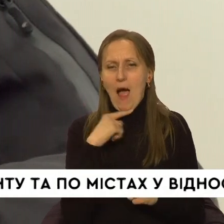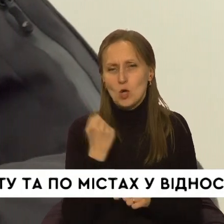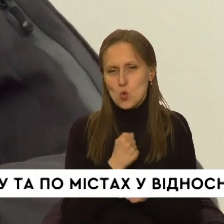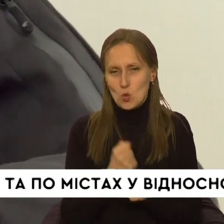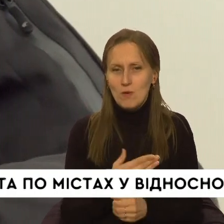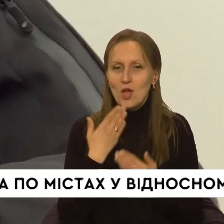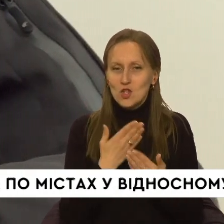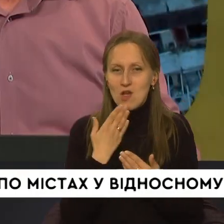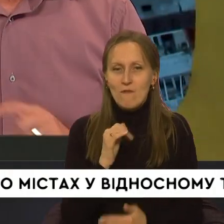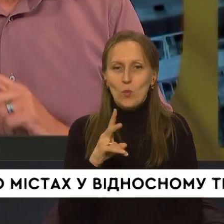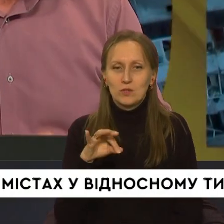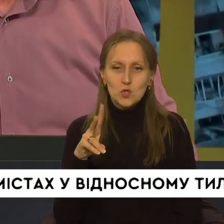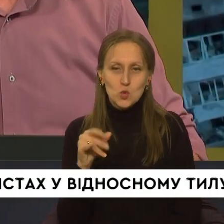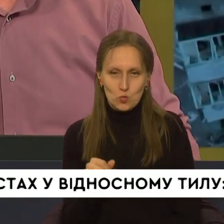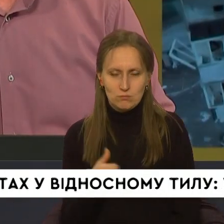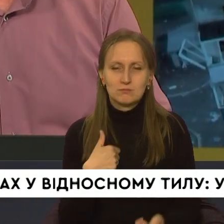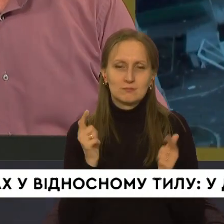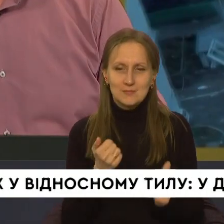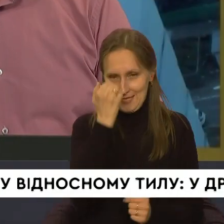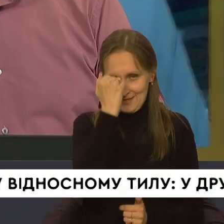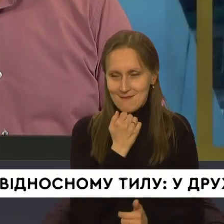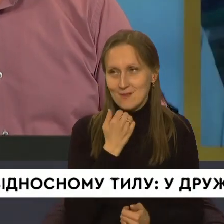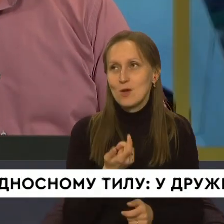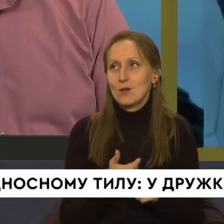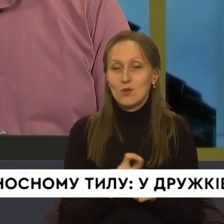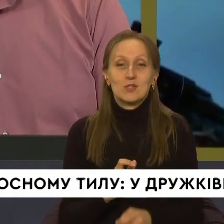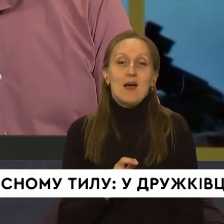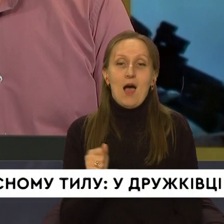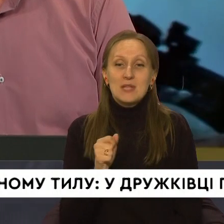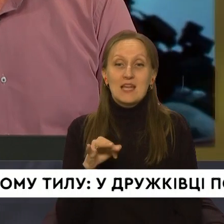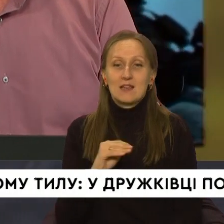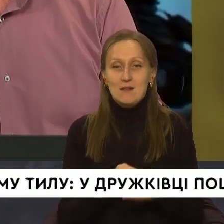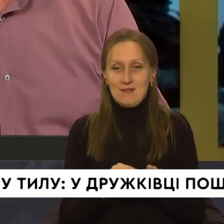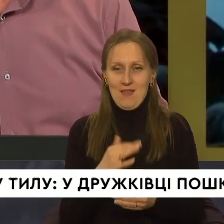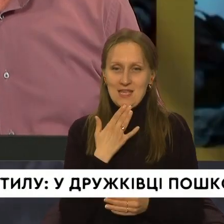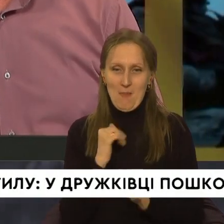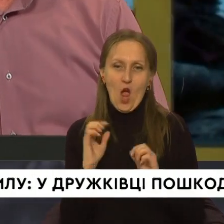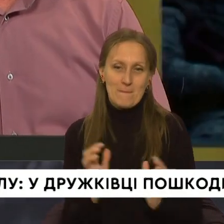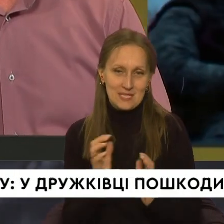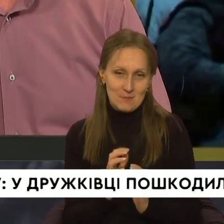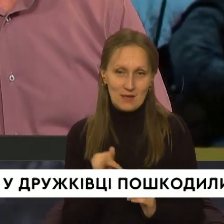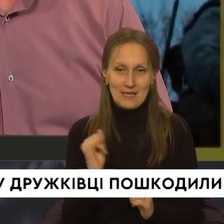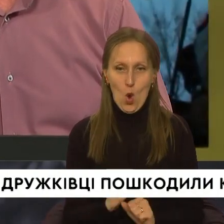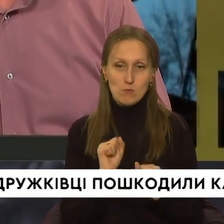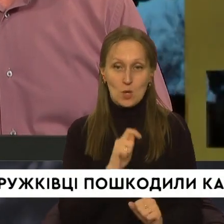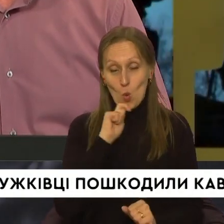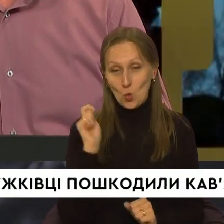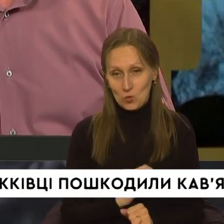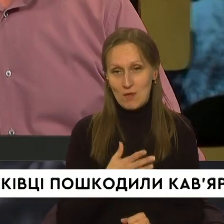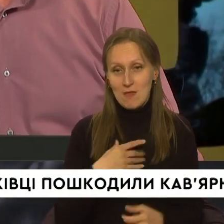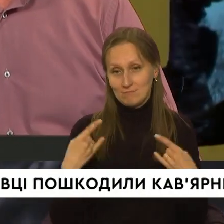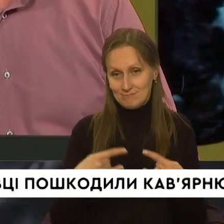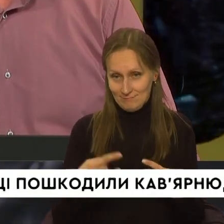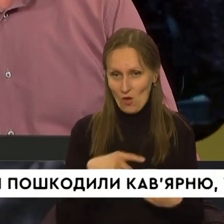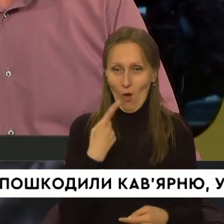роботи. Читайте водичку. Погоджуюся. Дякую дуже. Олексій Данилов, секретар Ради національної безпеки і оборони України, в нашому